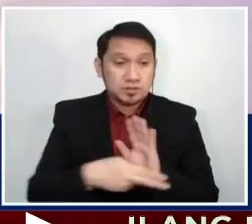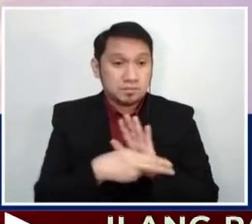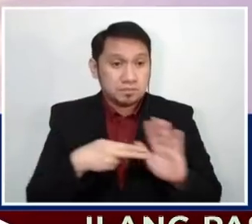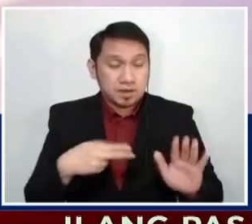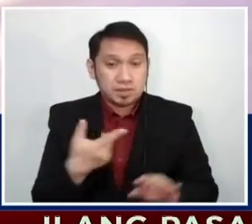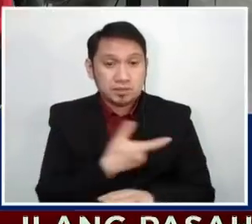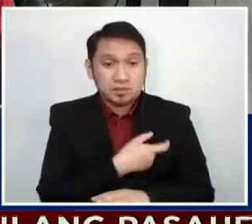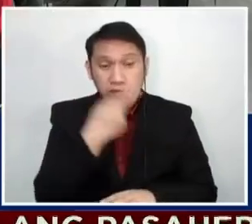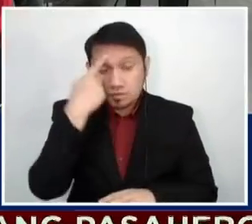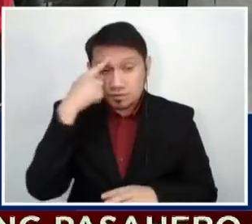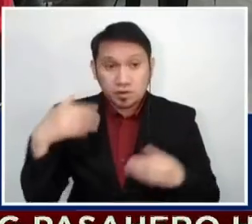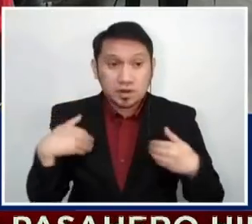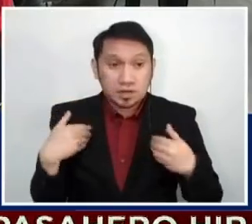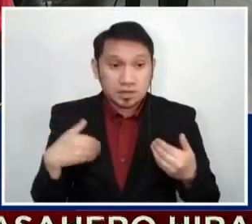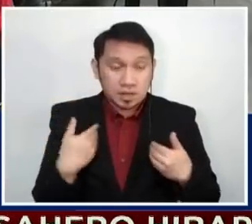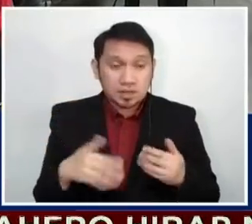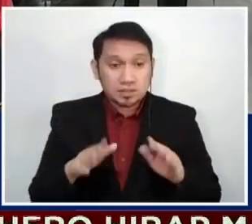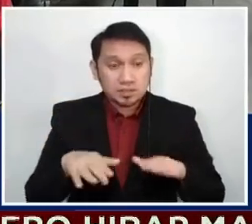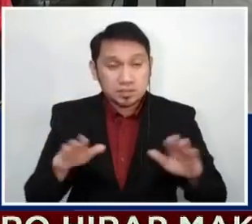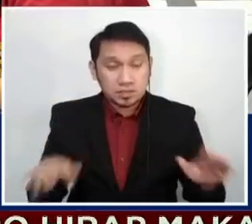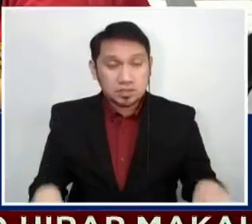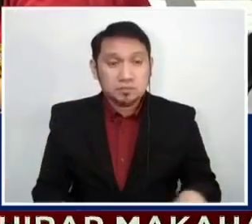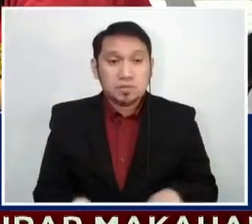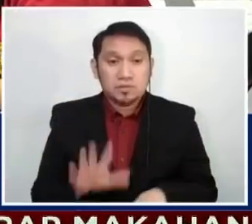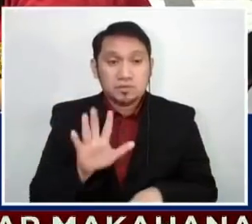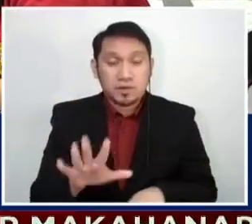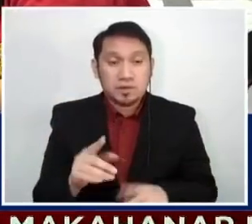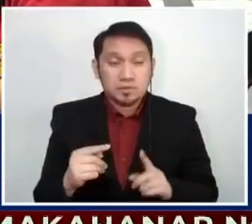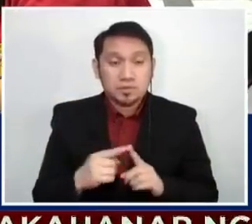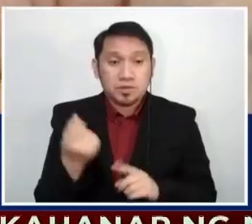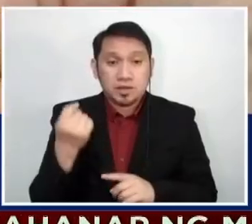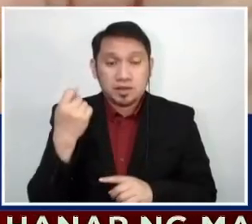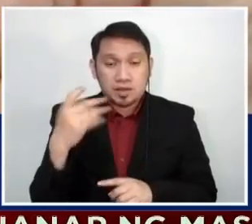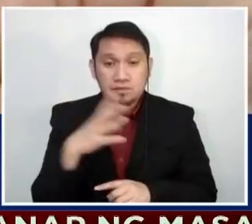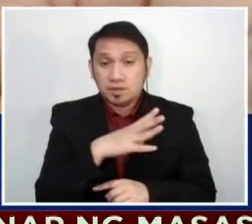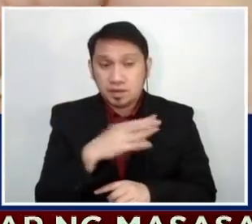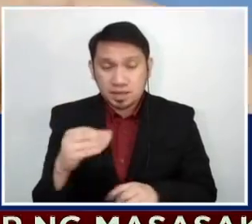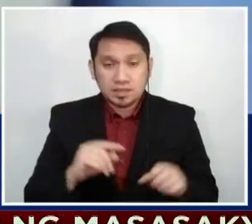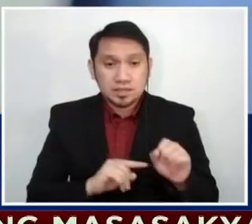mga batang edad 5 hanggang 11 taong gulang at masimula na rin